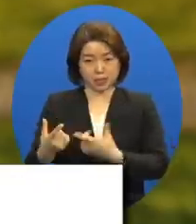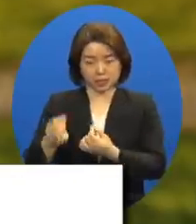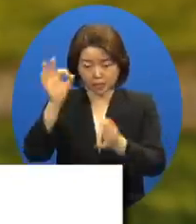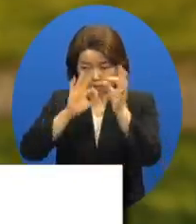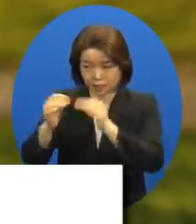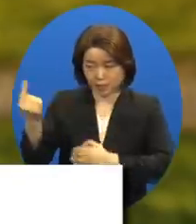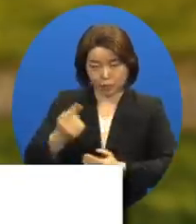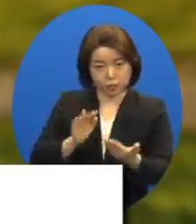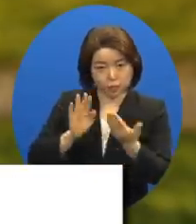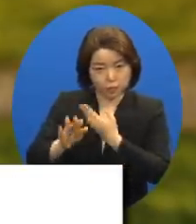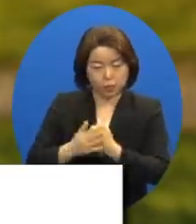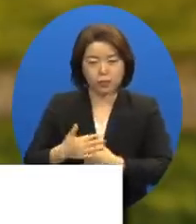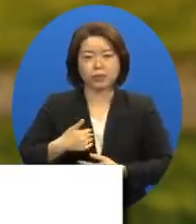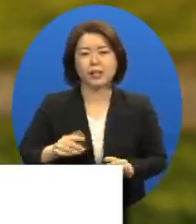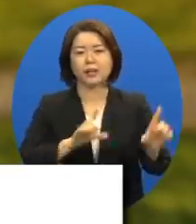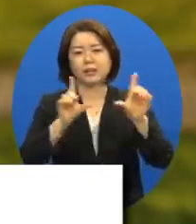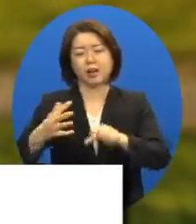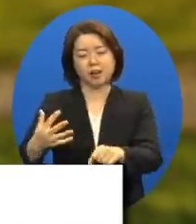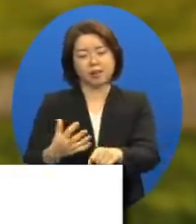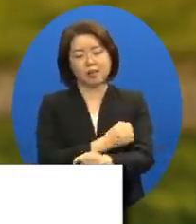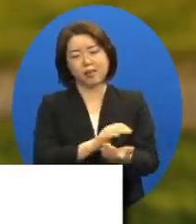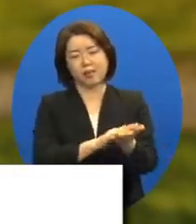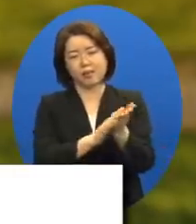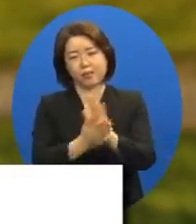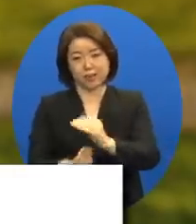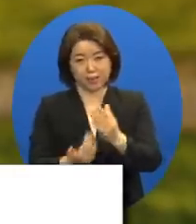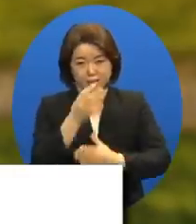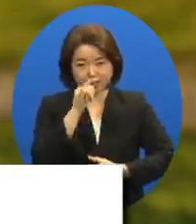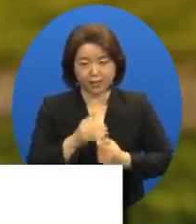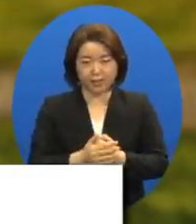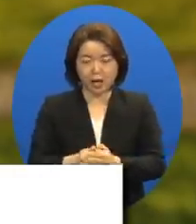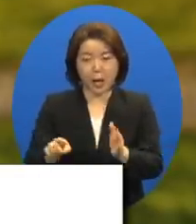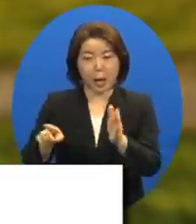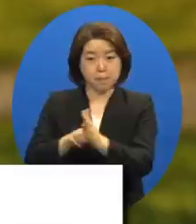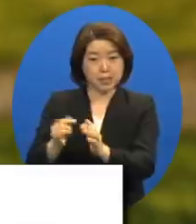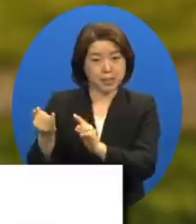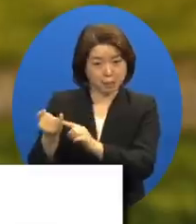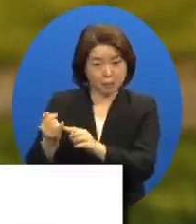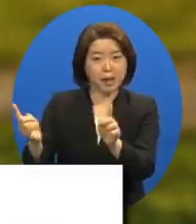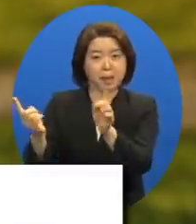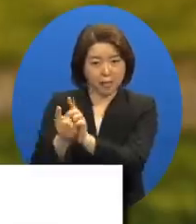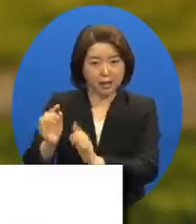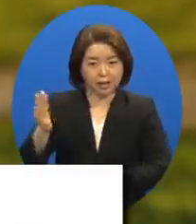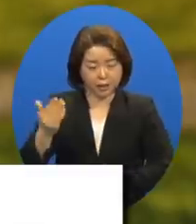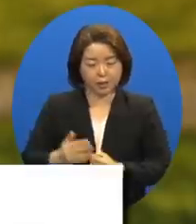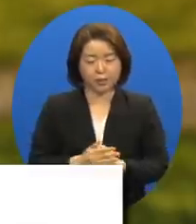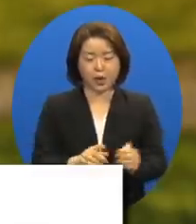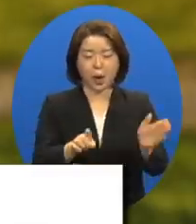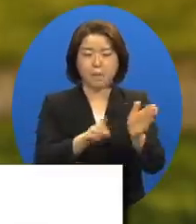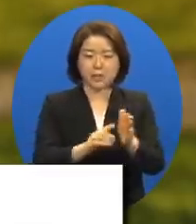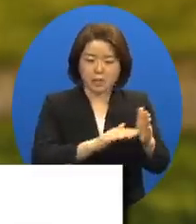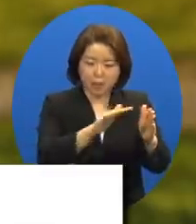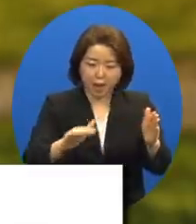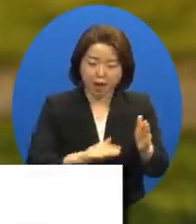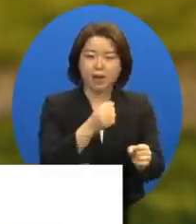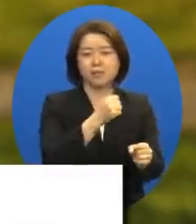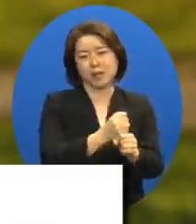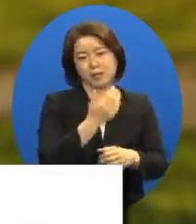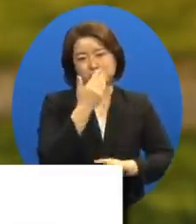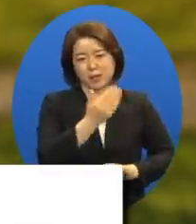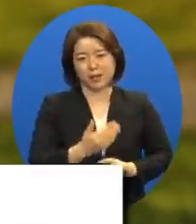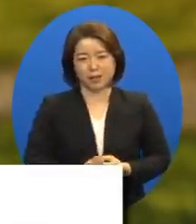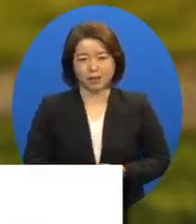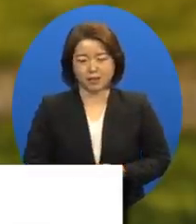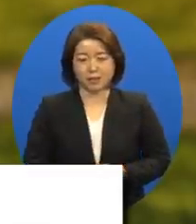구로 제 삶에 엄청난 변화가 일어났습니다 믿음의 배우자를 만나게 되었고 믿음의 가정을 꾸리게 되었습니다